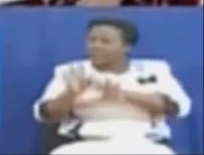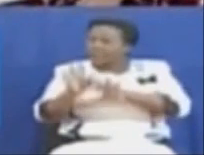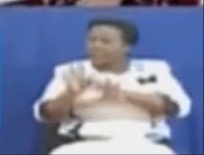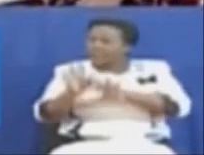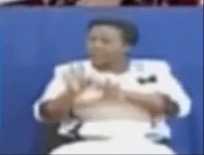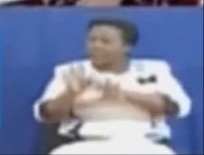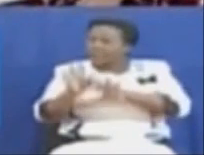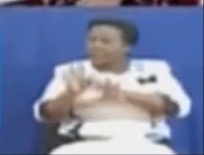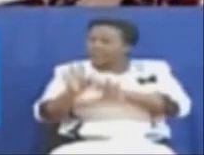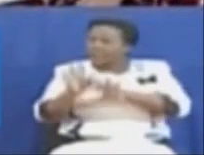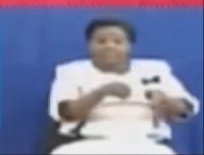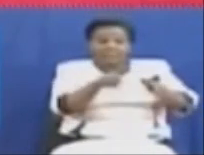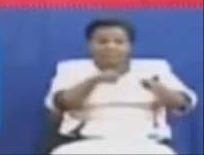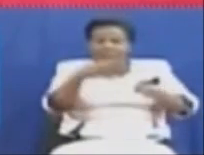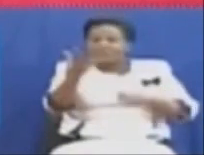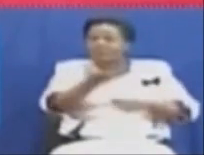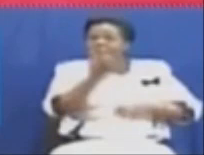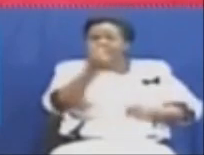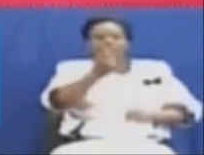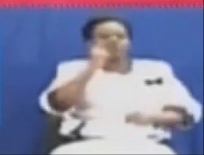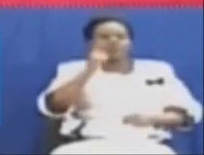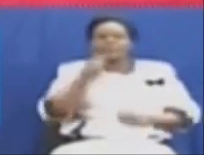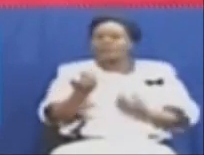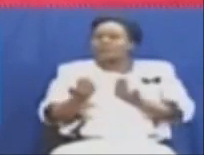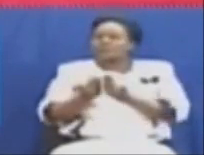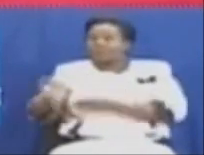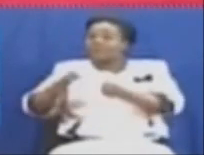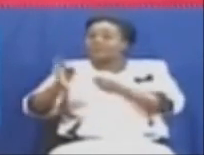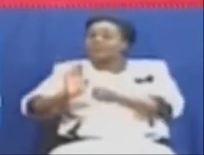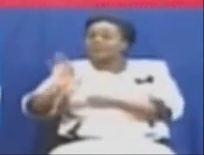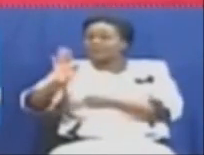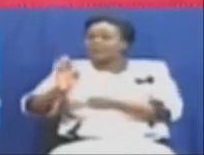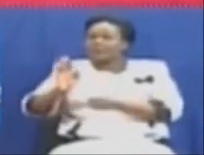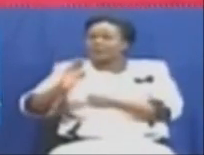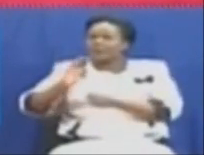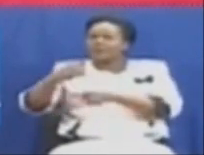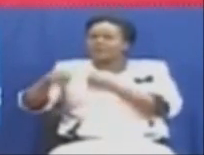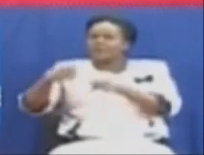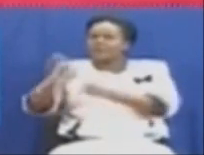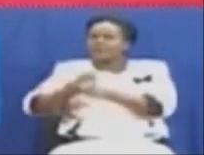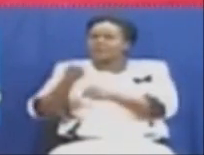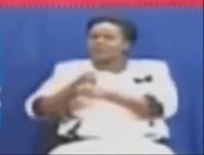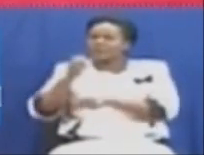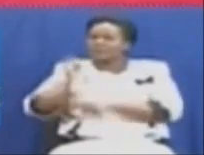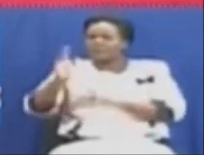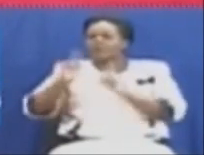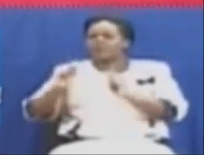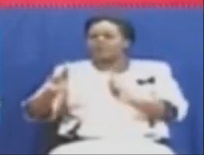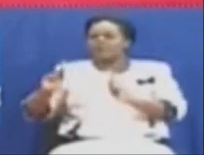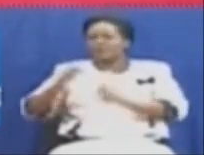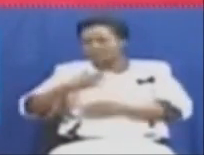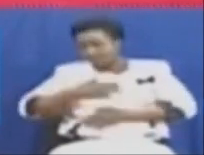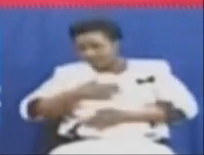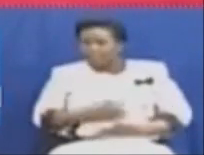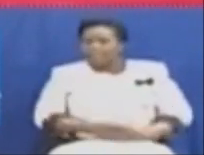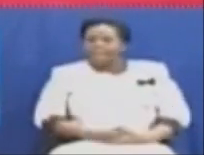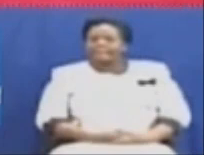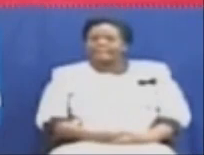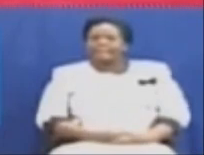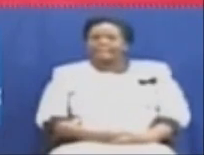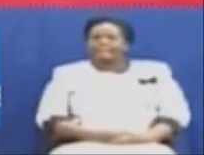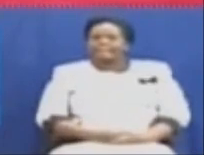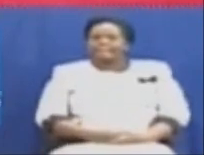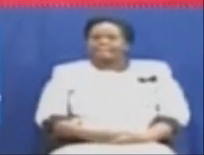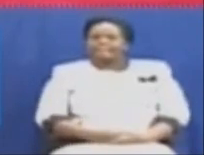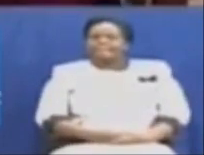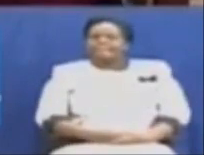tuna matumaini kwamba tunaweza kukamilisha kazi hiyo kwa kipindi ambacho tumetarajia, na kwa kuwa wakandarasi wako kazini, na tumetoa pia